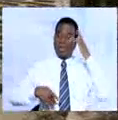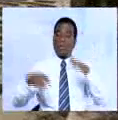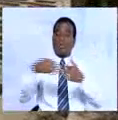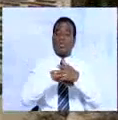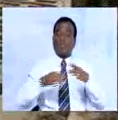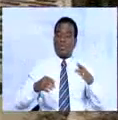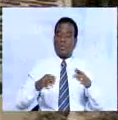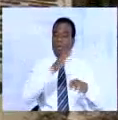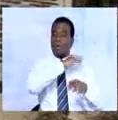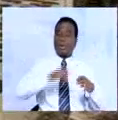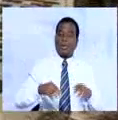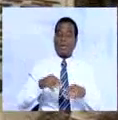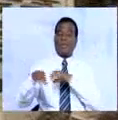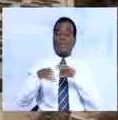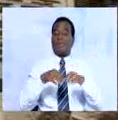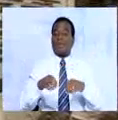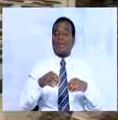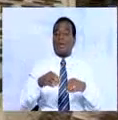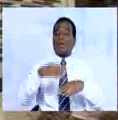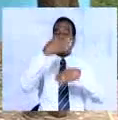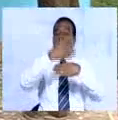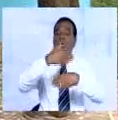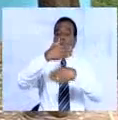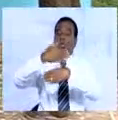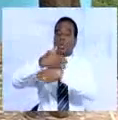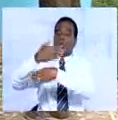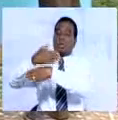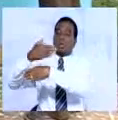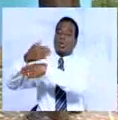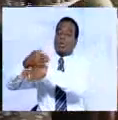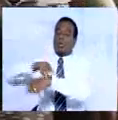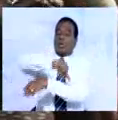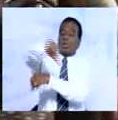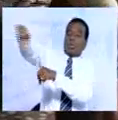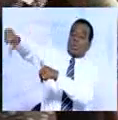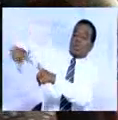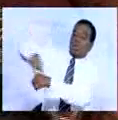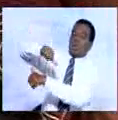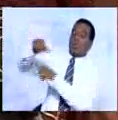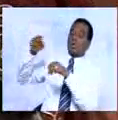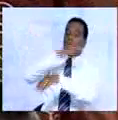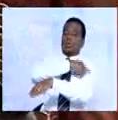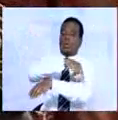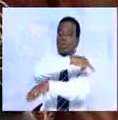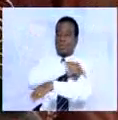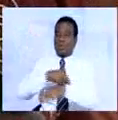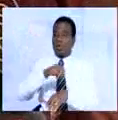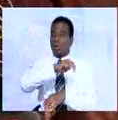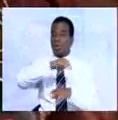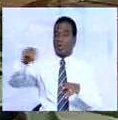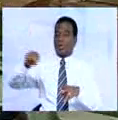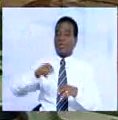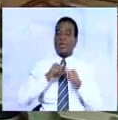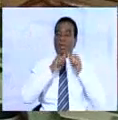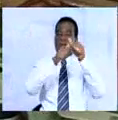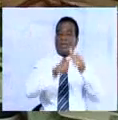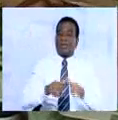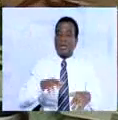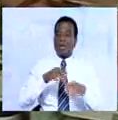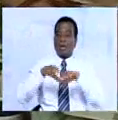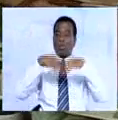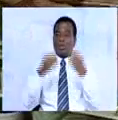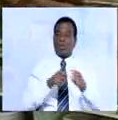maire a procédé à la construction d'un mur autour de l'hôpital général. Au niveau de la gratuité des soins, un comité a été mis en place